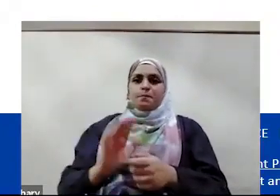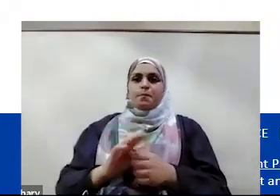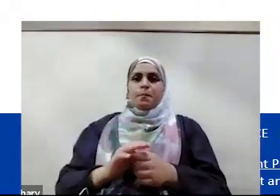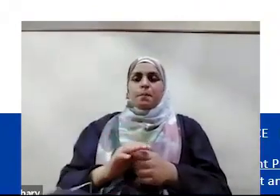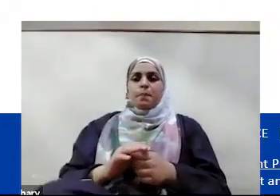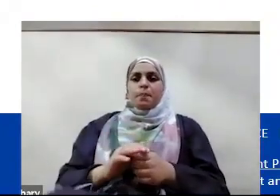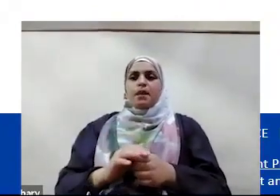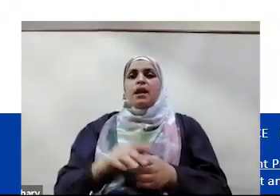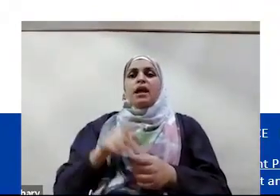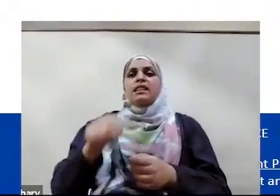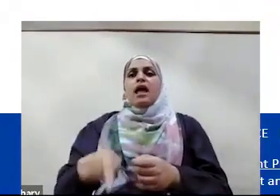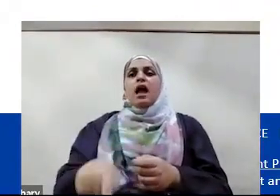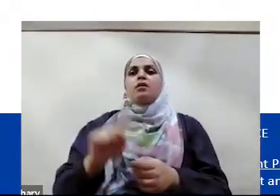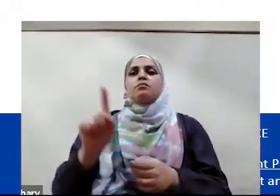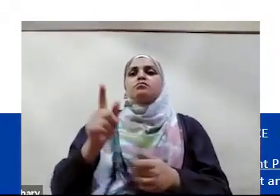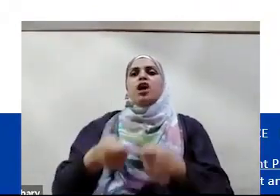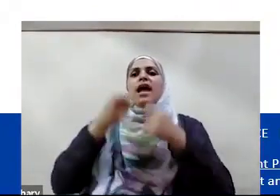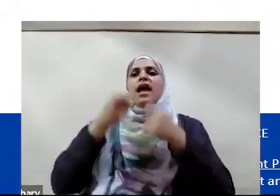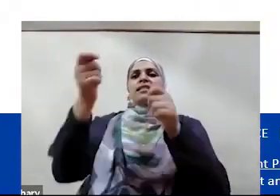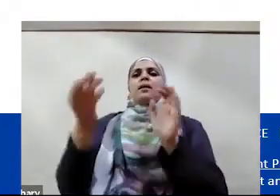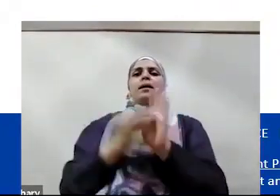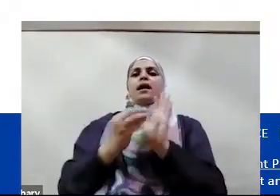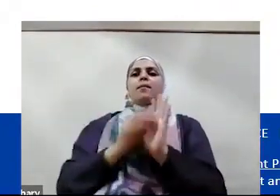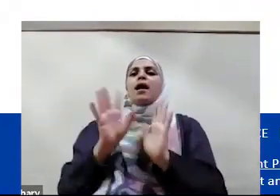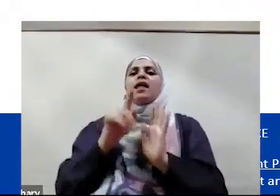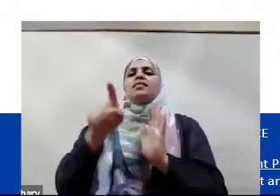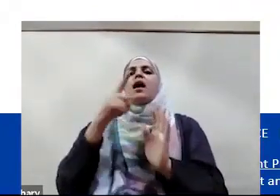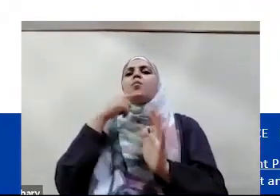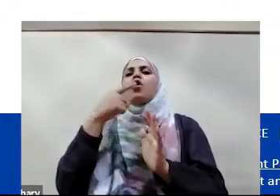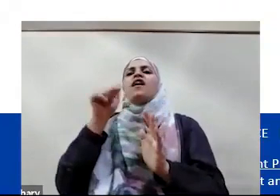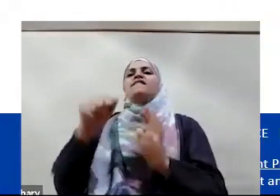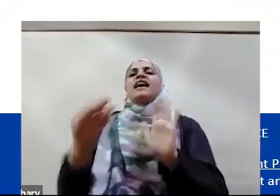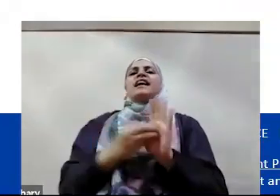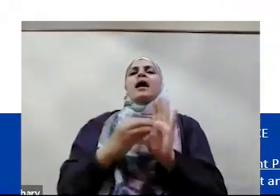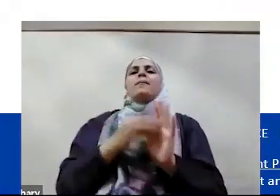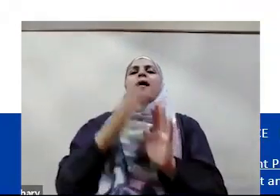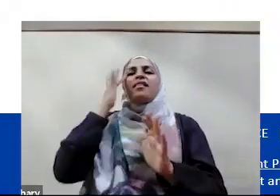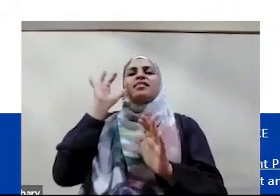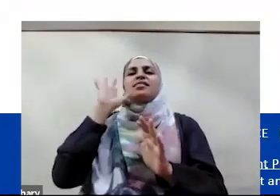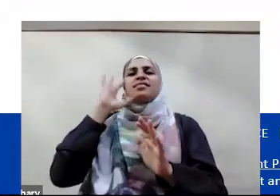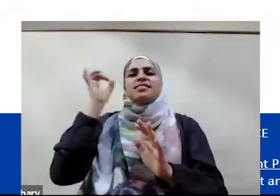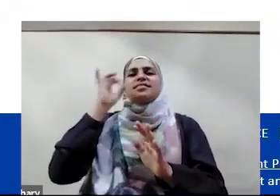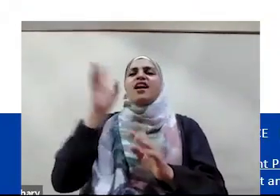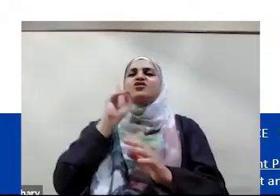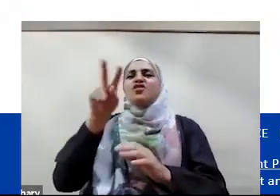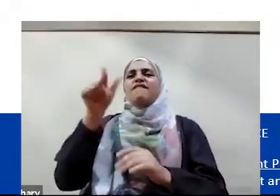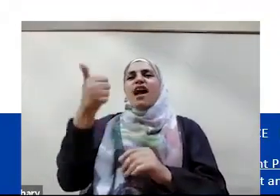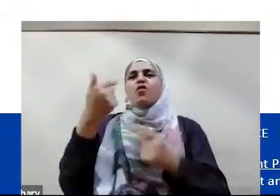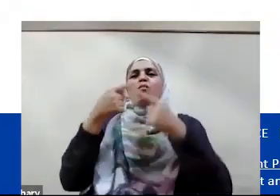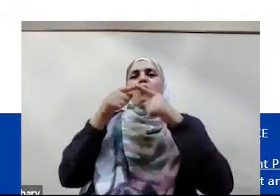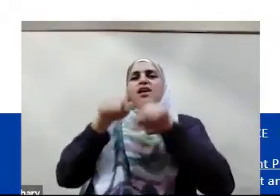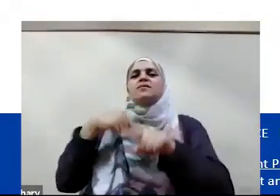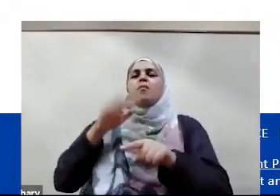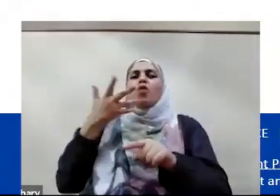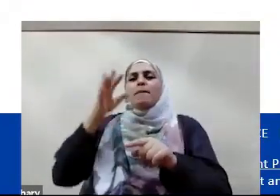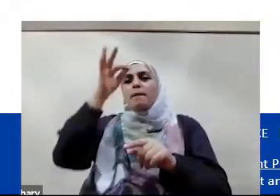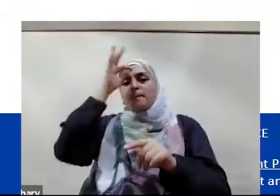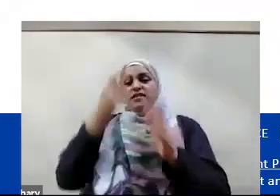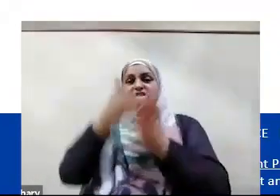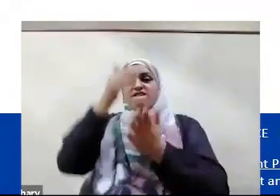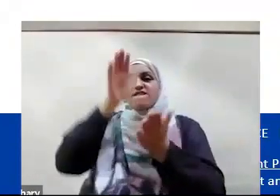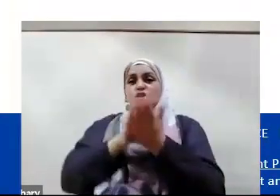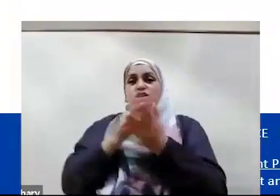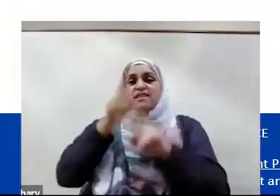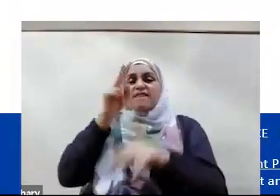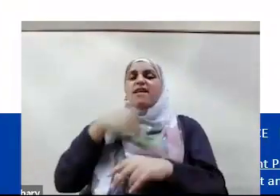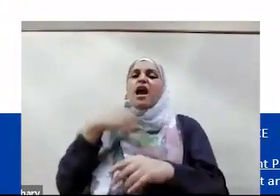ده مش تقديم للجامعة ولا أي حاجة، ده بس بتقولوا إن في جامعة أنتوا شايفينها مناسبة. لو حد قدم على جامعة قبل